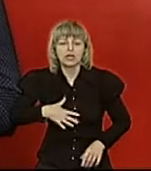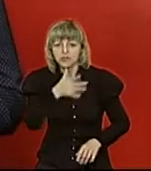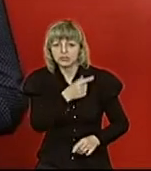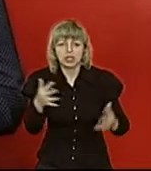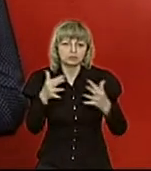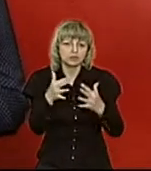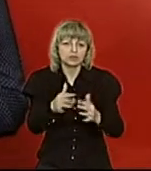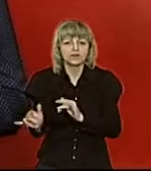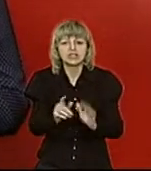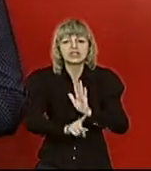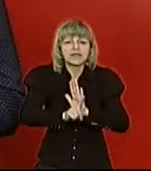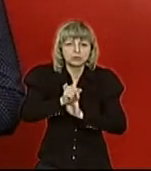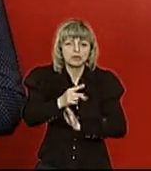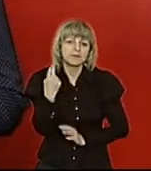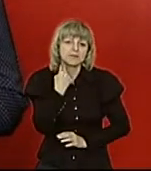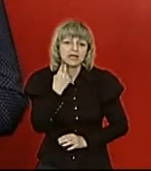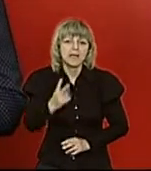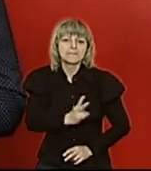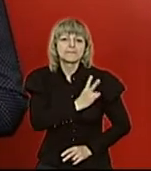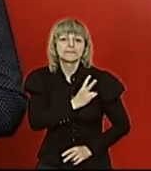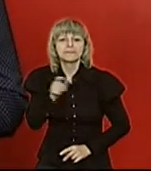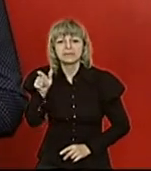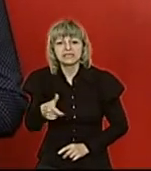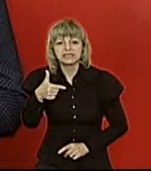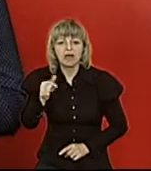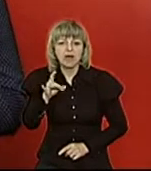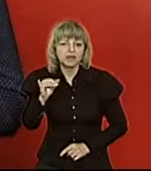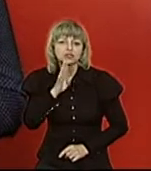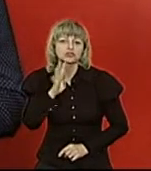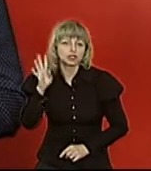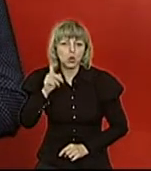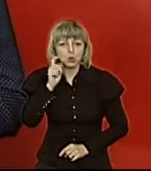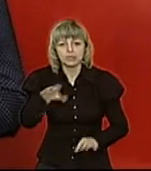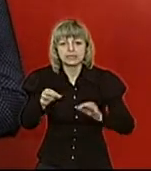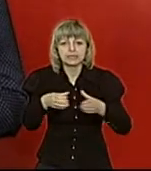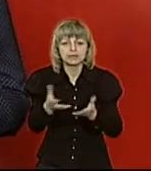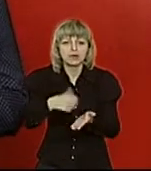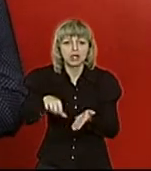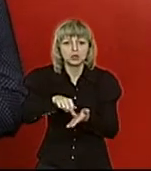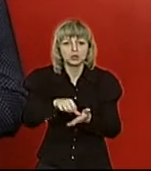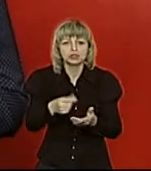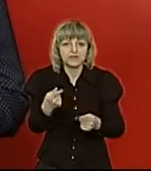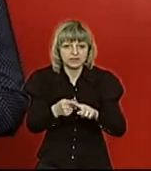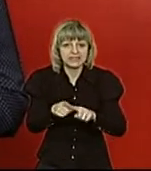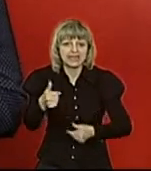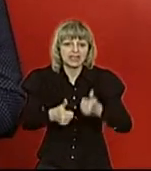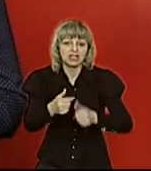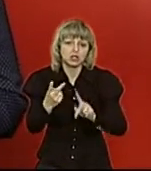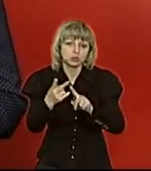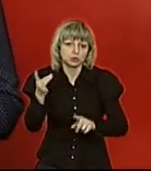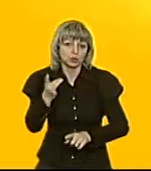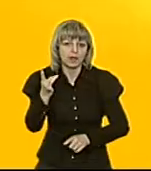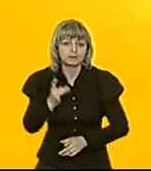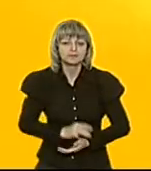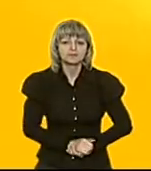дій, започаткував британський принц Гаррі 4 роки тому. Українська збірна брала участь в іграх нескорених удруге.